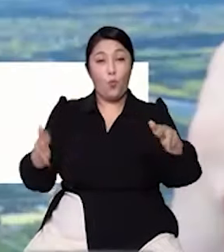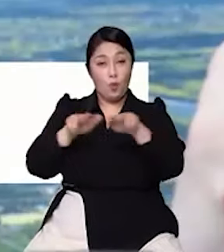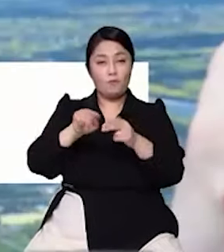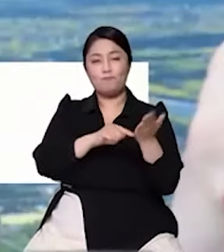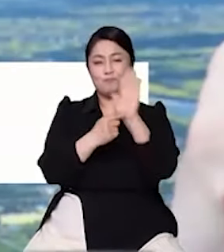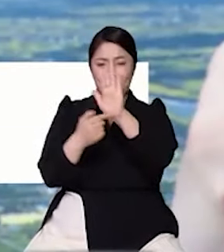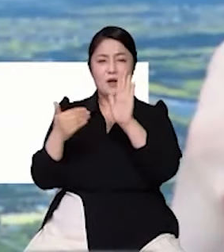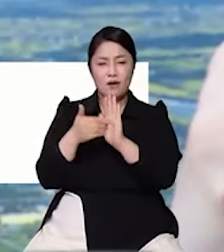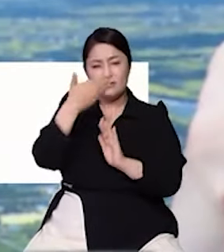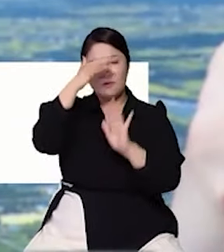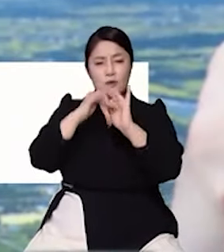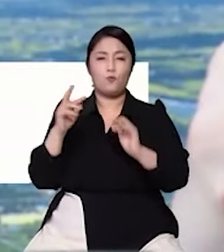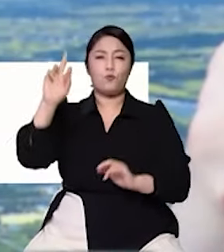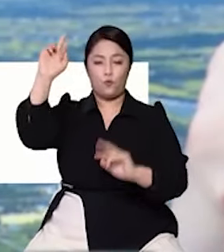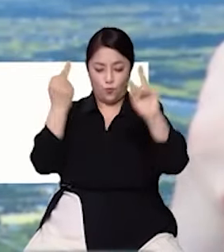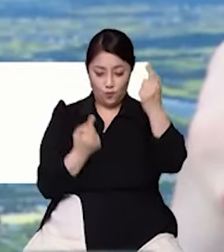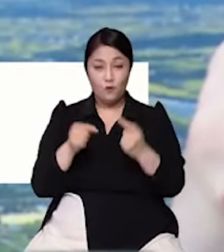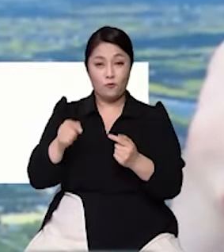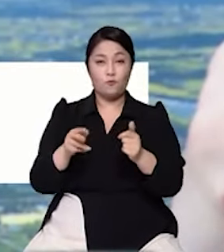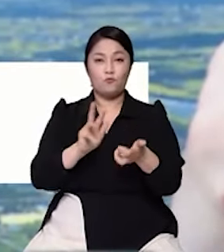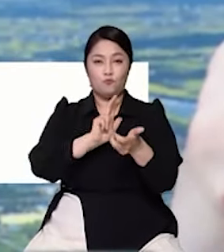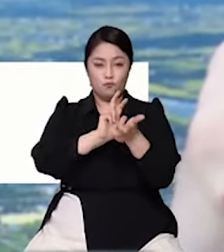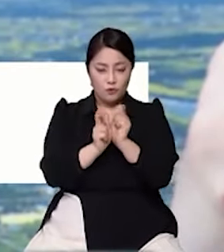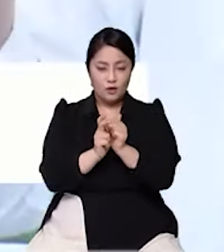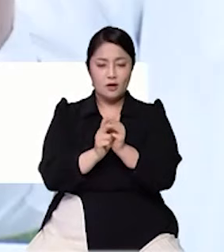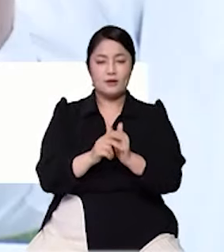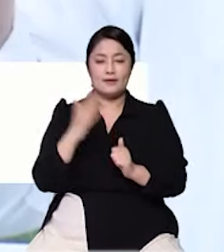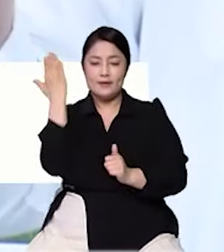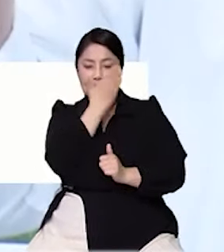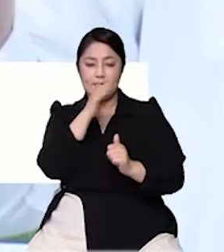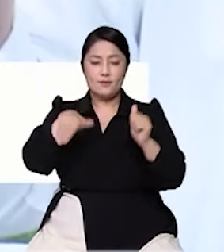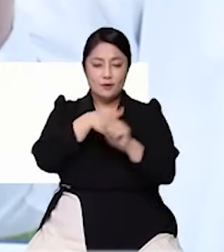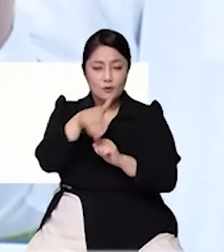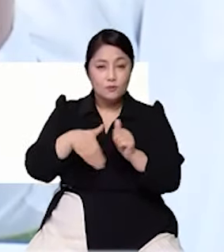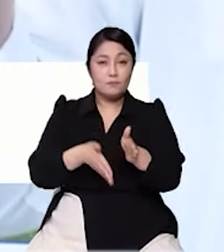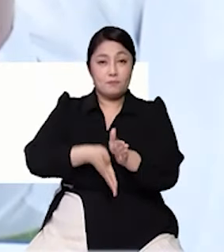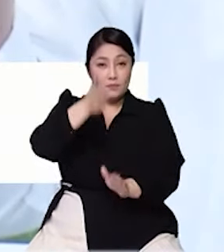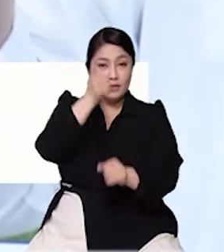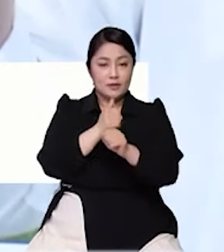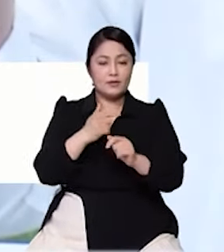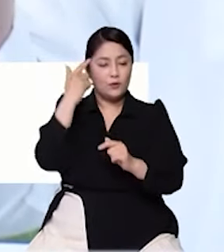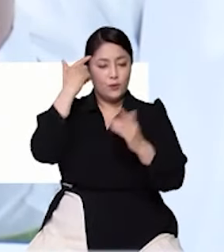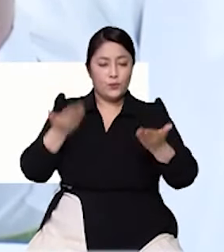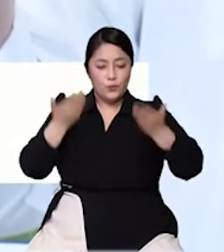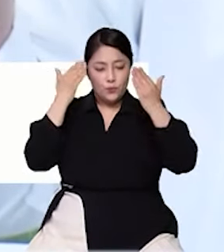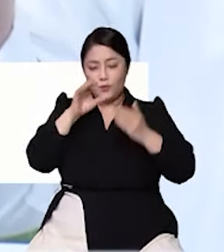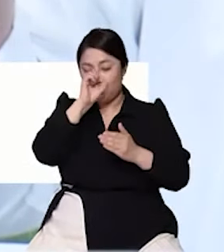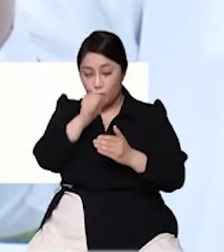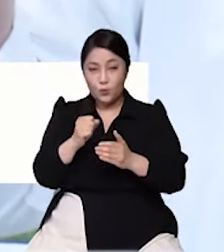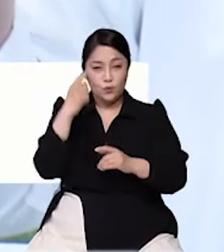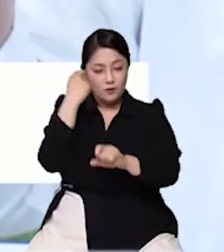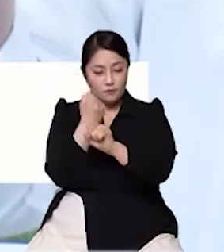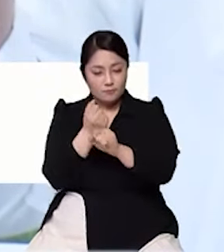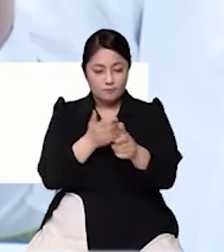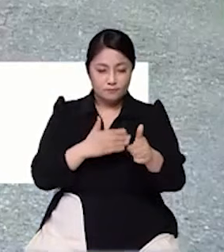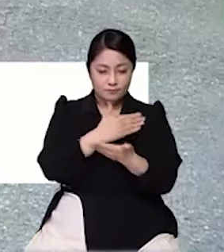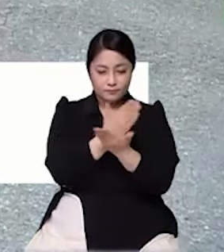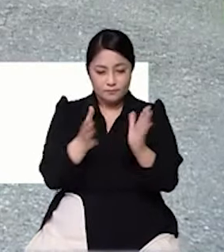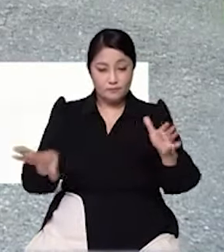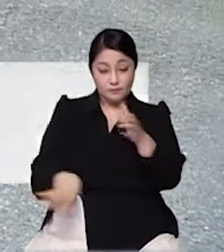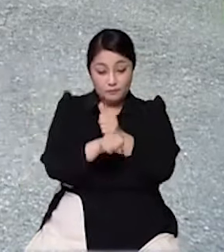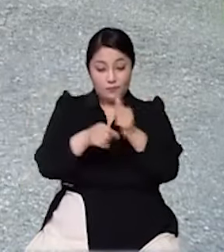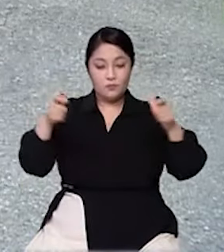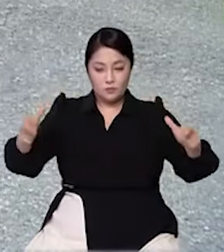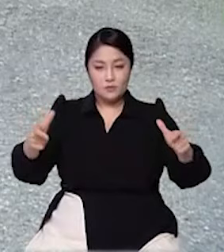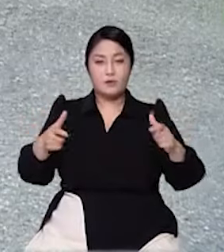열고 청년이 돌아오는 블랙 친환경 유기농업 또 시 조성 그리고 치유 힐링 클러스터 조성 등을 민선 8기 비전으로